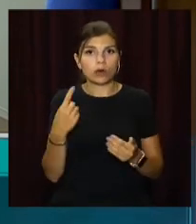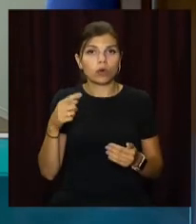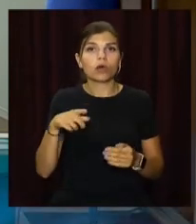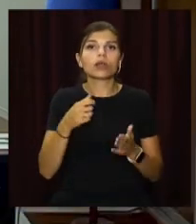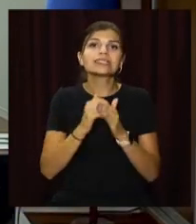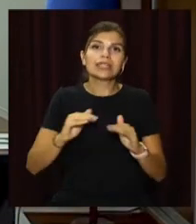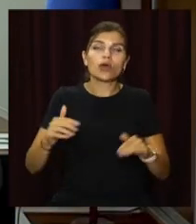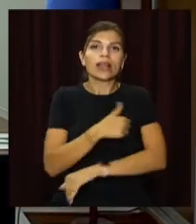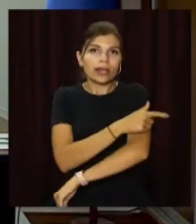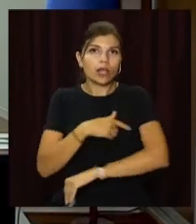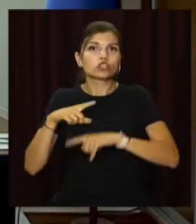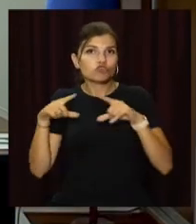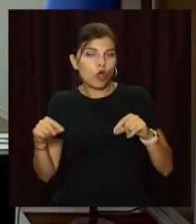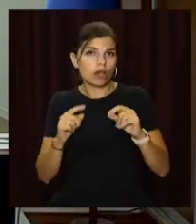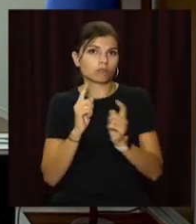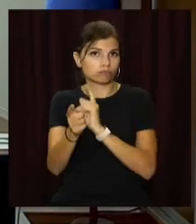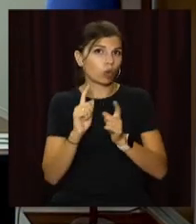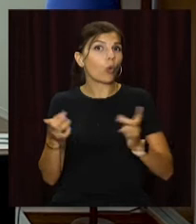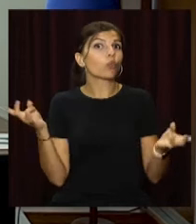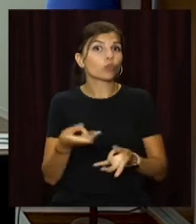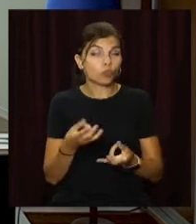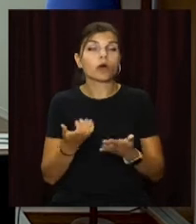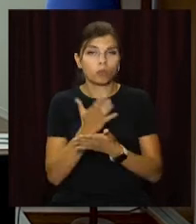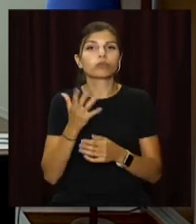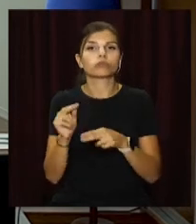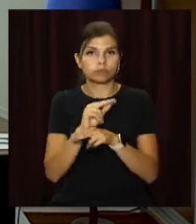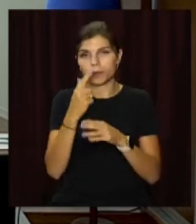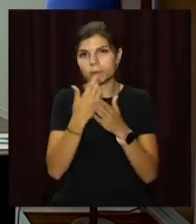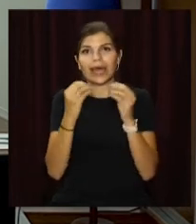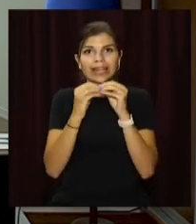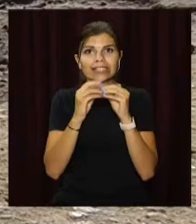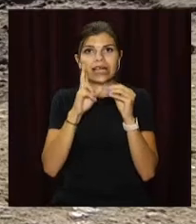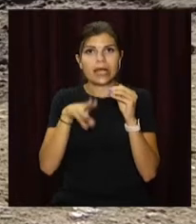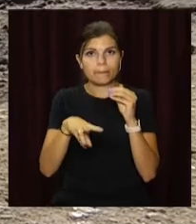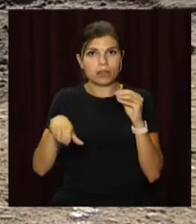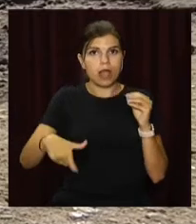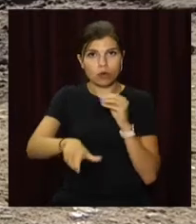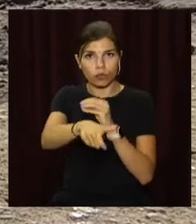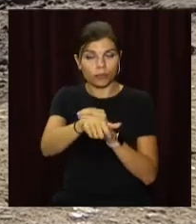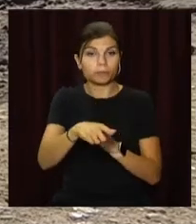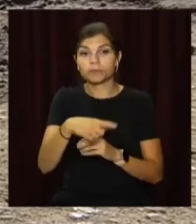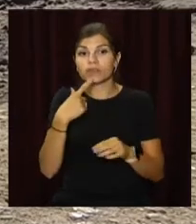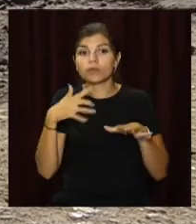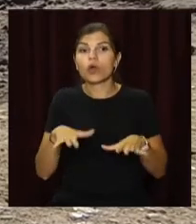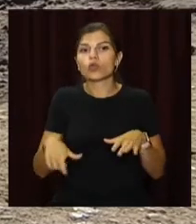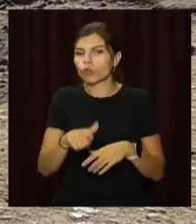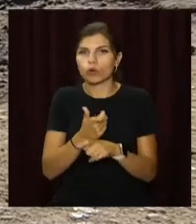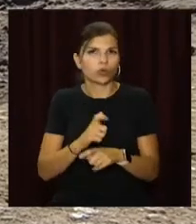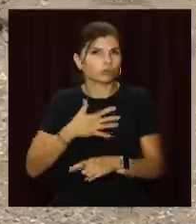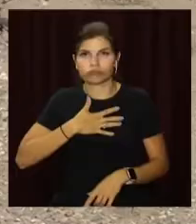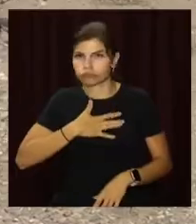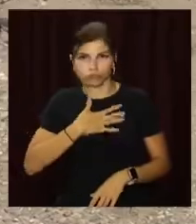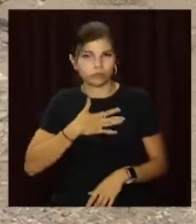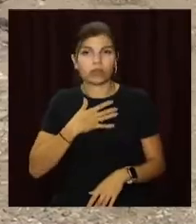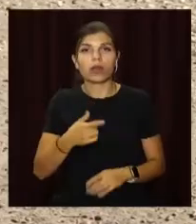до садочків, лікарень, шкіл. Загалом буде відремонтовано 10 кілометрів дороги. Місцеві розповідають, дорога була у жахливому